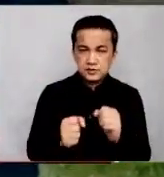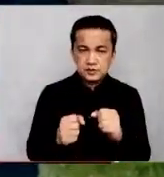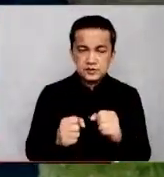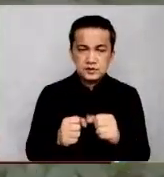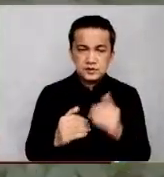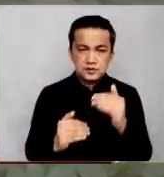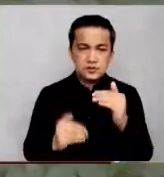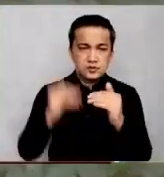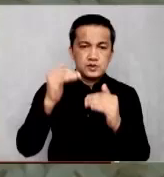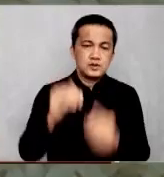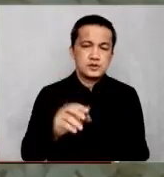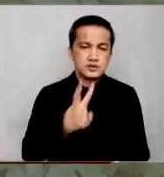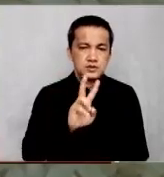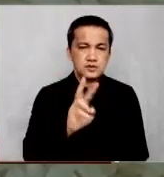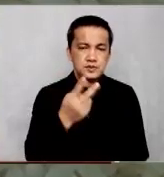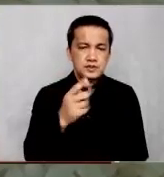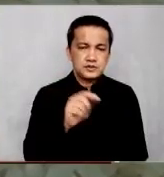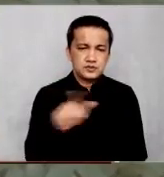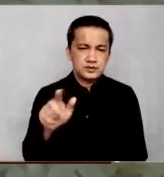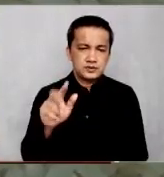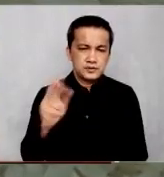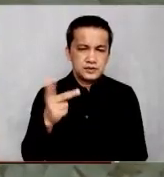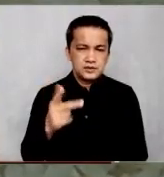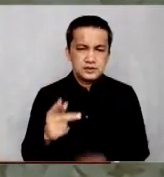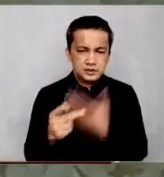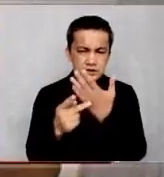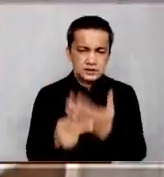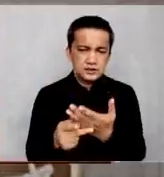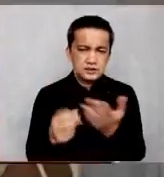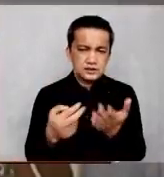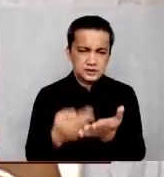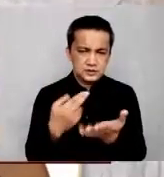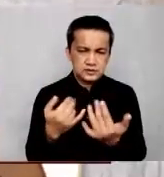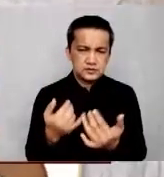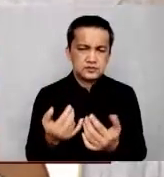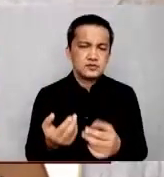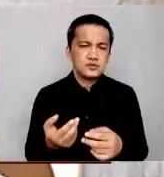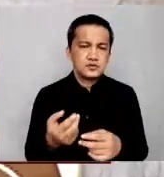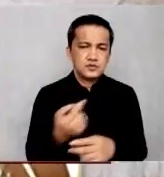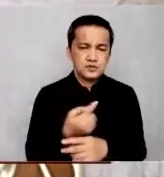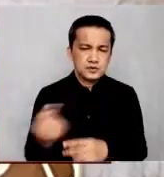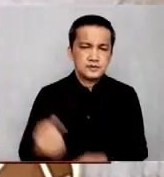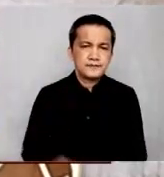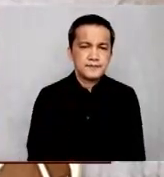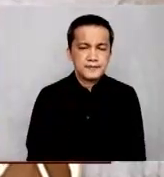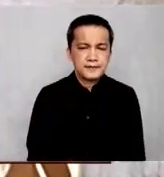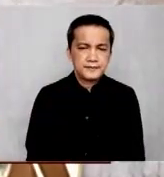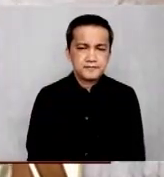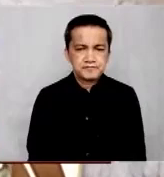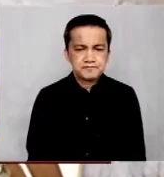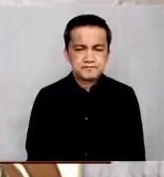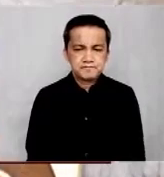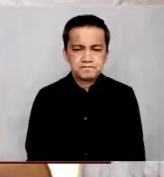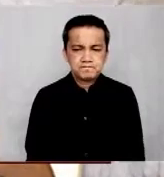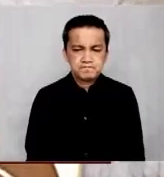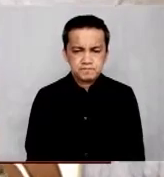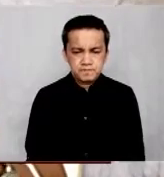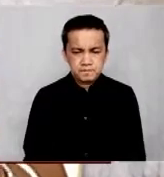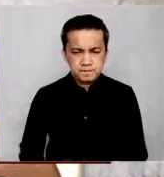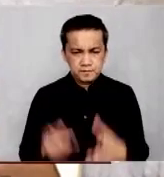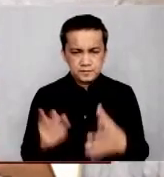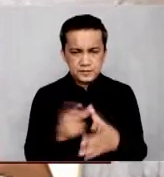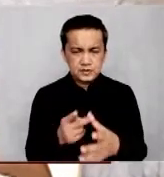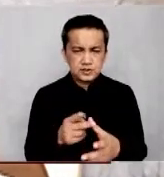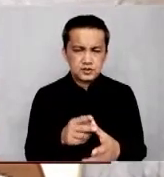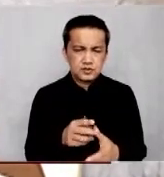ng 2 hanggang 3 piso kada kilo ngayong linggo. Prioritize yung patubig para